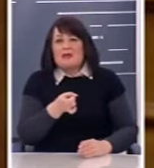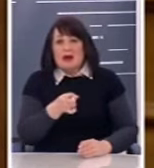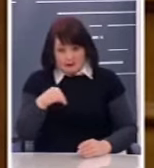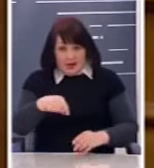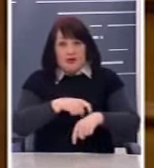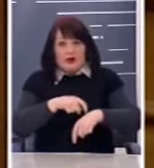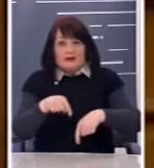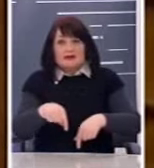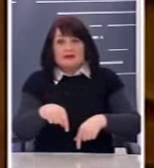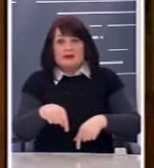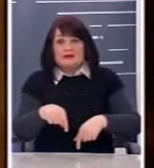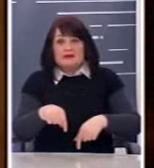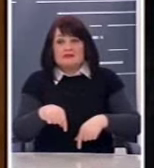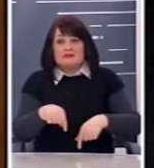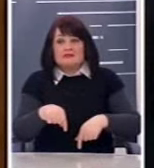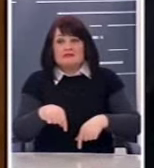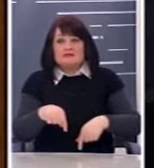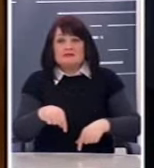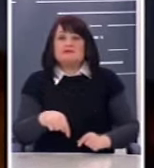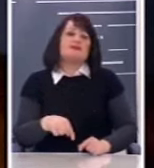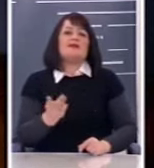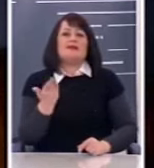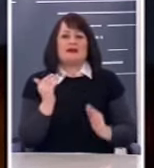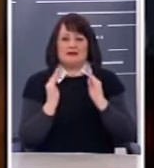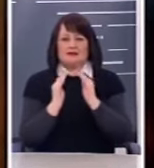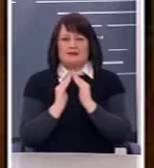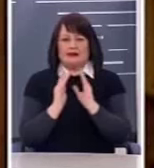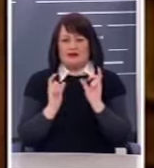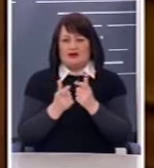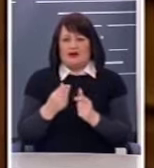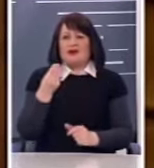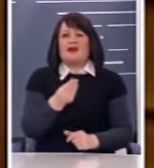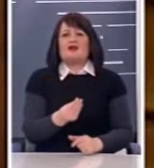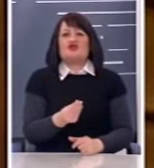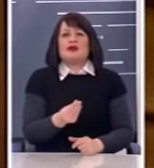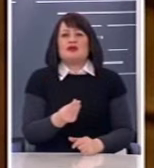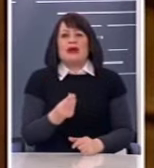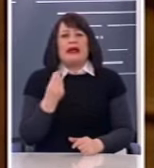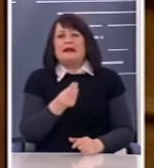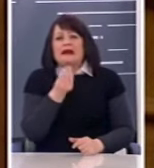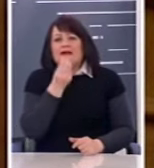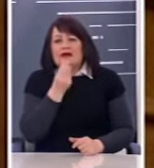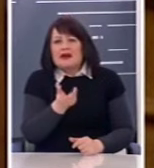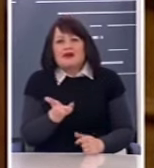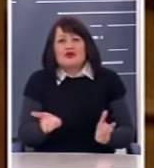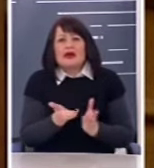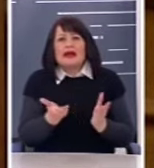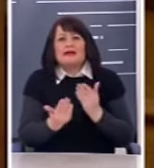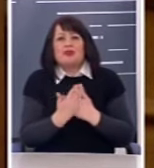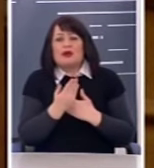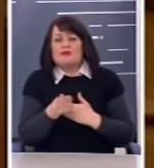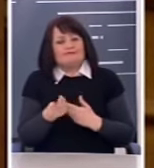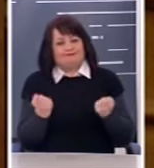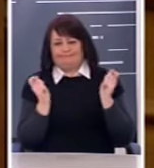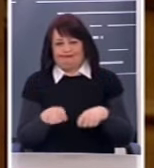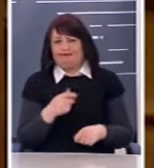μας, χωρίς στα σπίτια τους να έχουν τη δυνατότητα να τους δώσουν ένα πλήρες πρωινό.